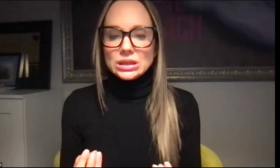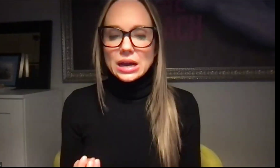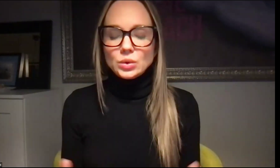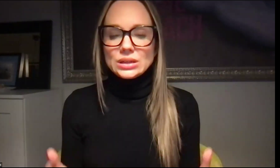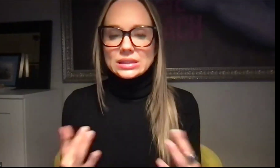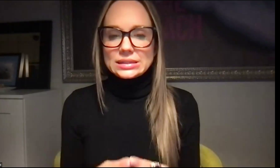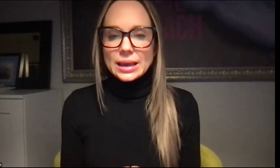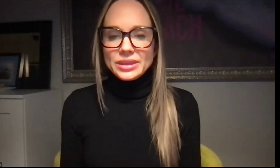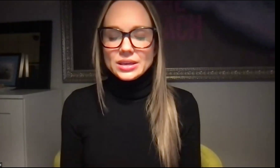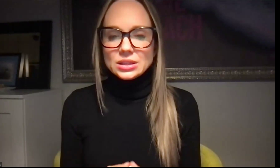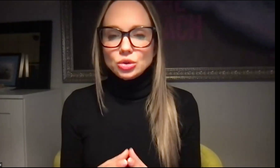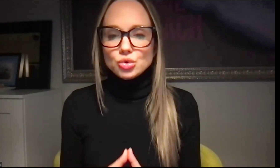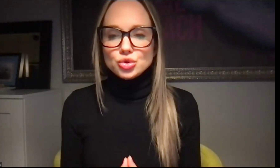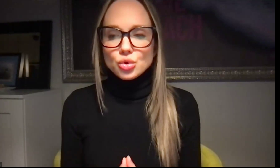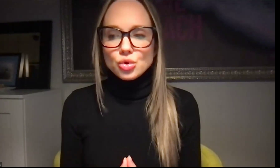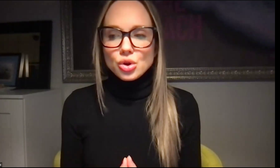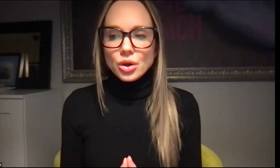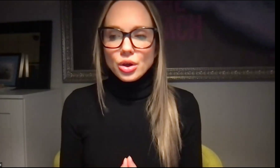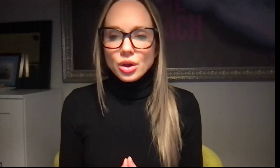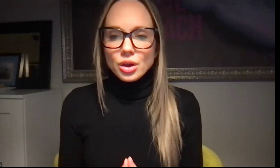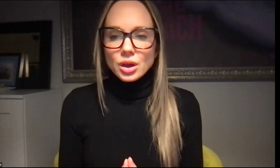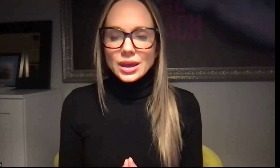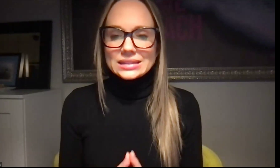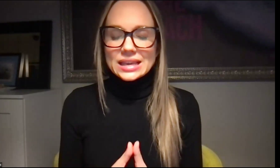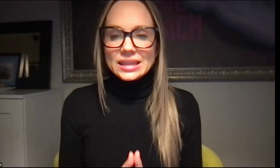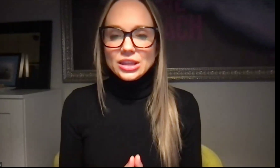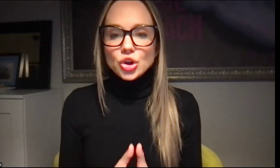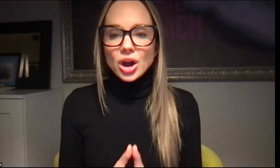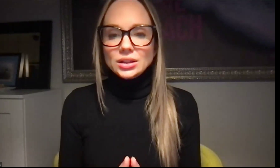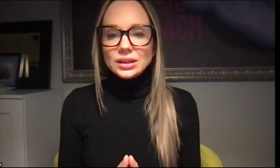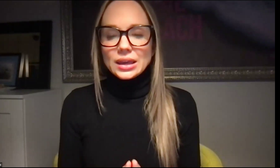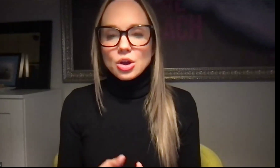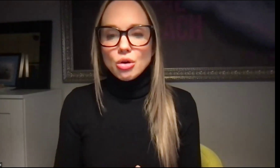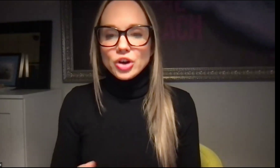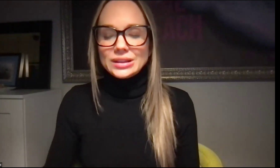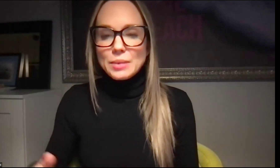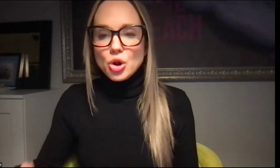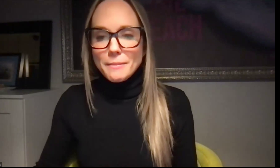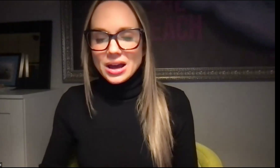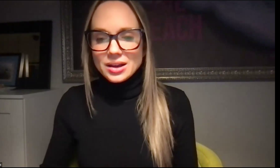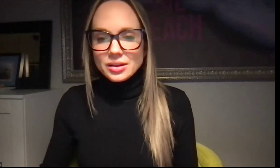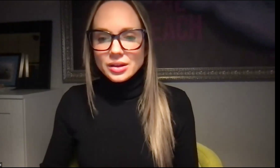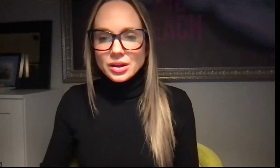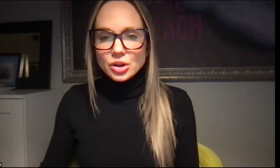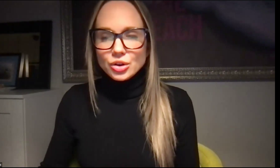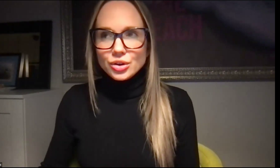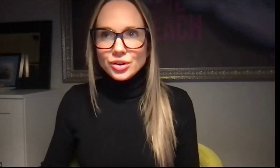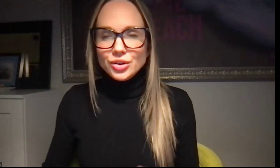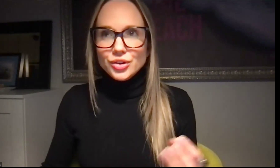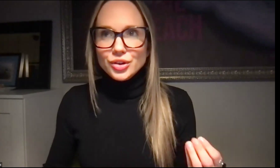que je peux donner quand on essaie de s'habiller, c'est de toujours essayer de rentrer confortablement